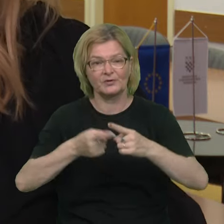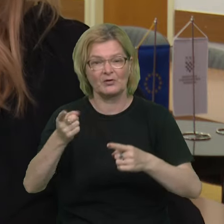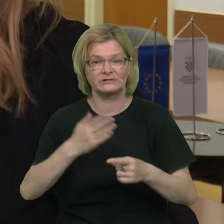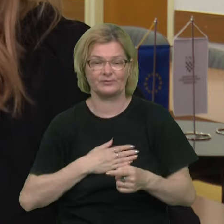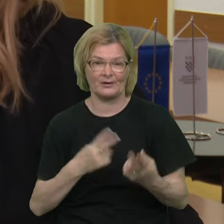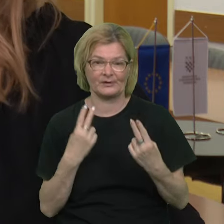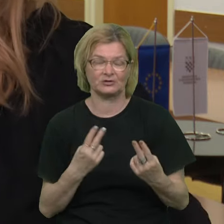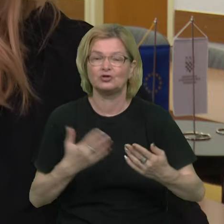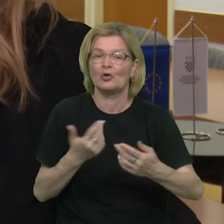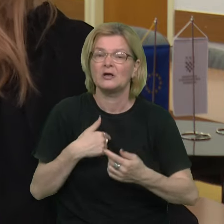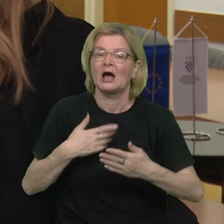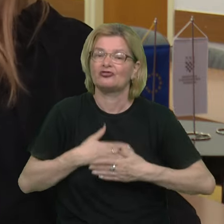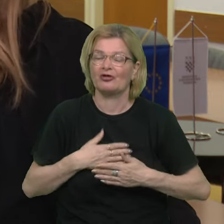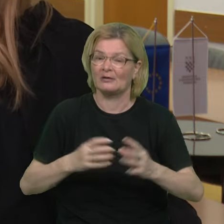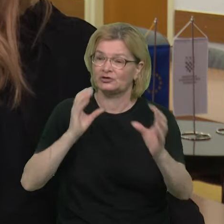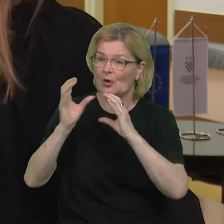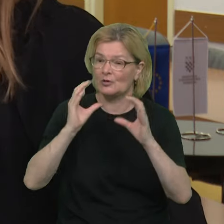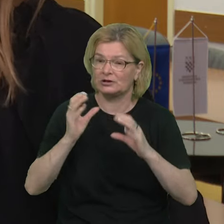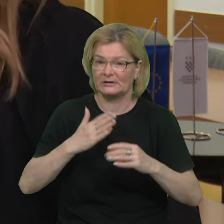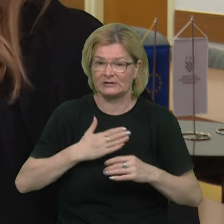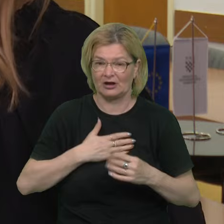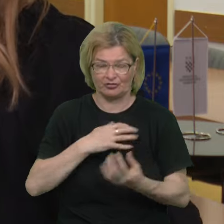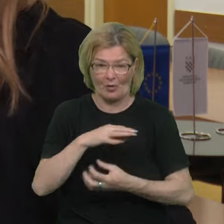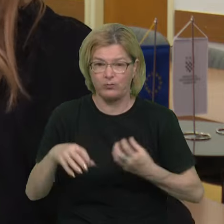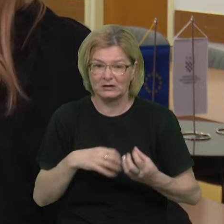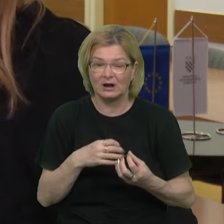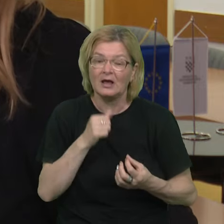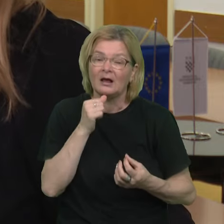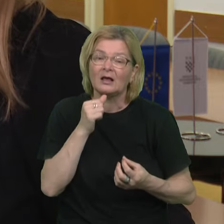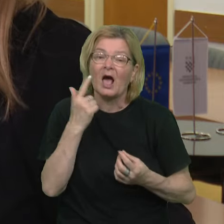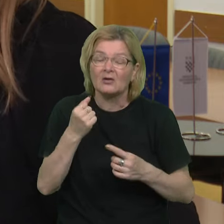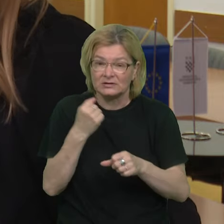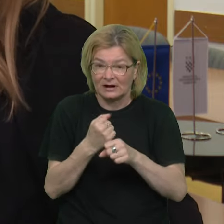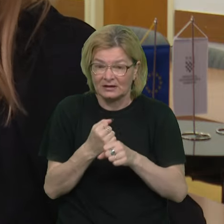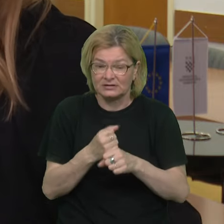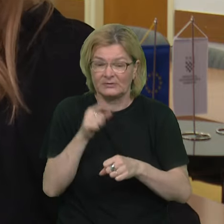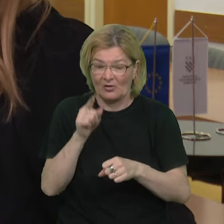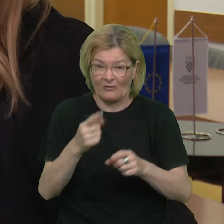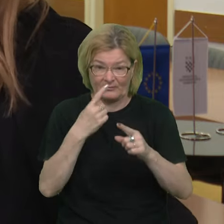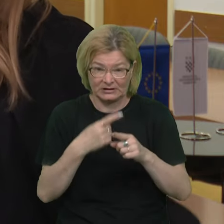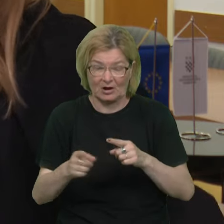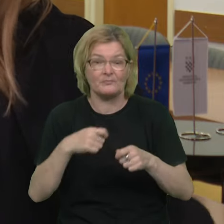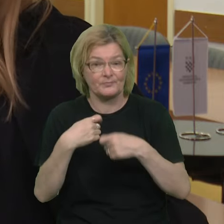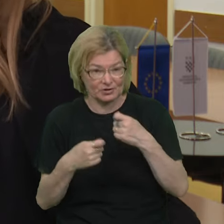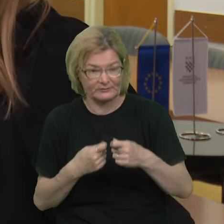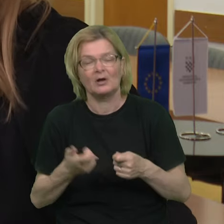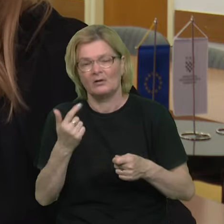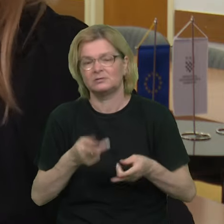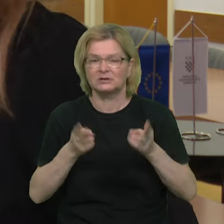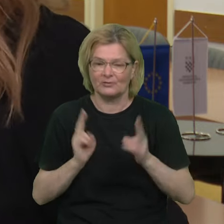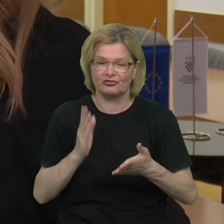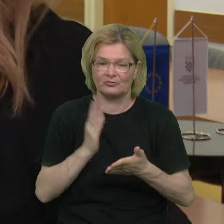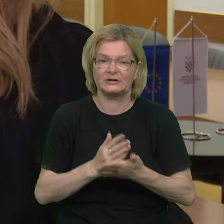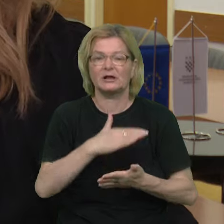osvijestimo upravo to, te svoje vrijednosti što ja želim, iskomuniciramo to sa našom obitelji i ako se realiziramo i na tom dijelu